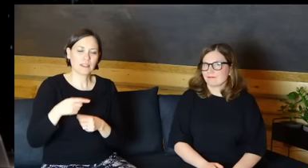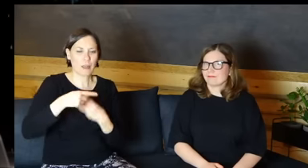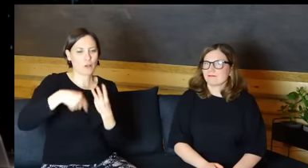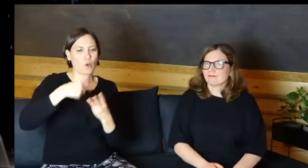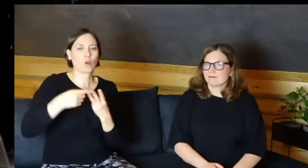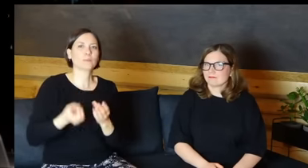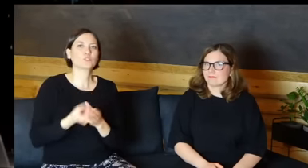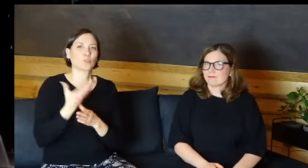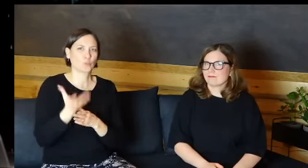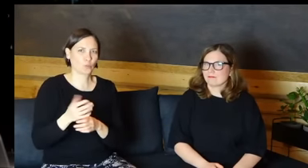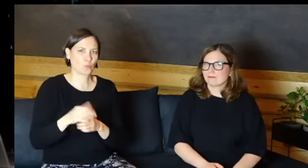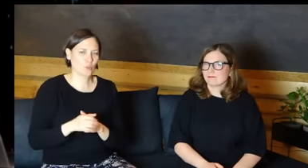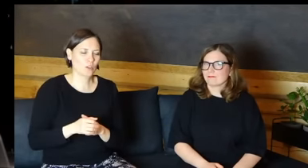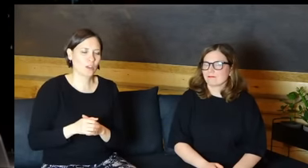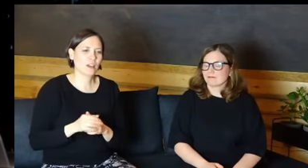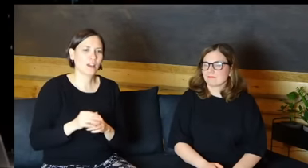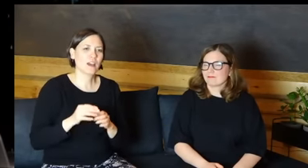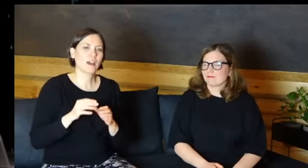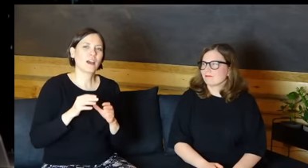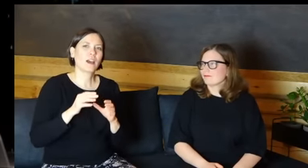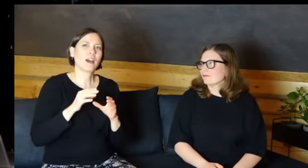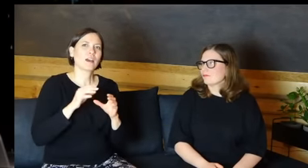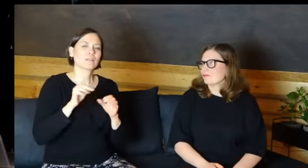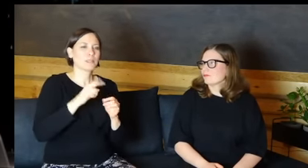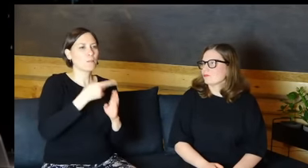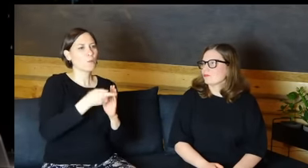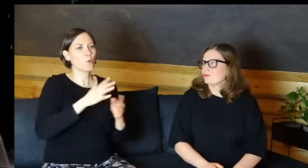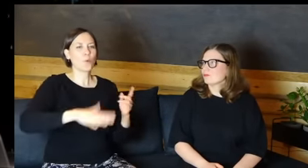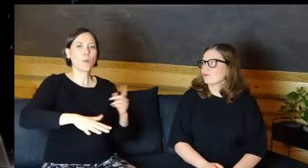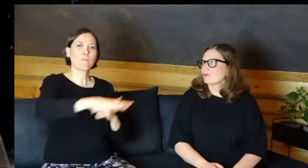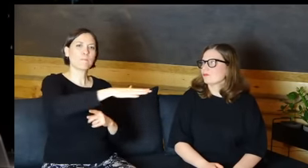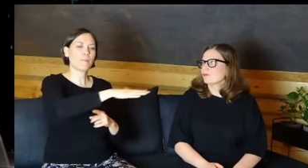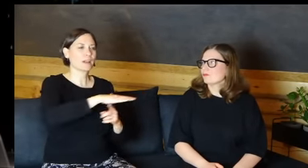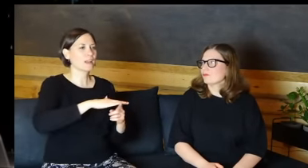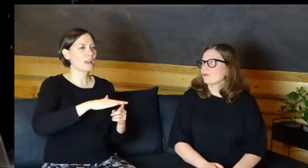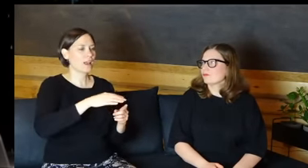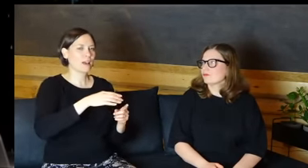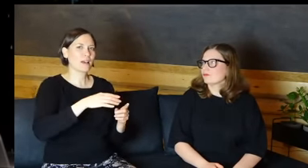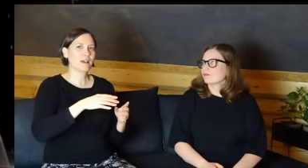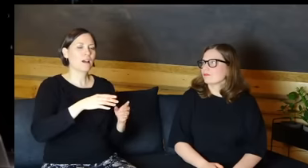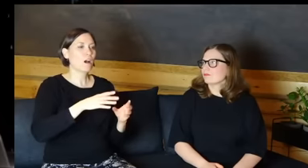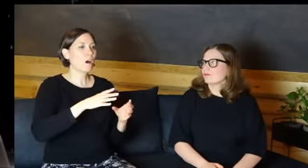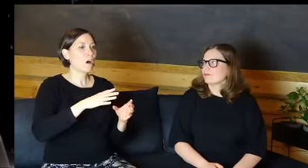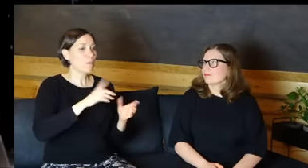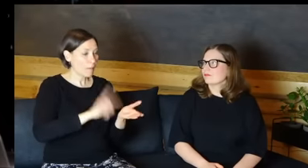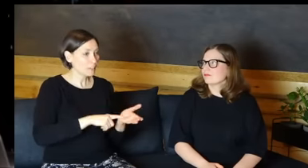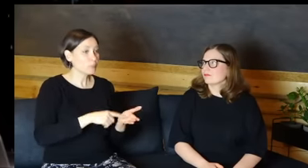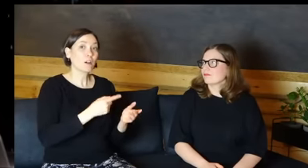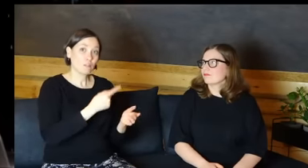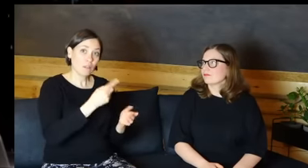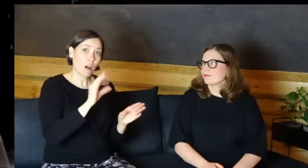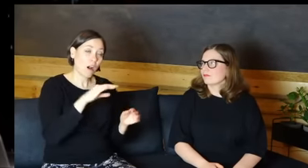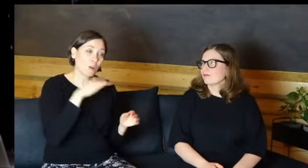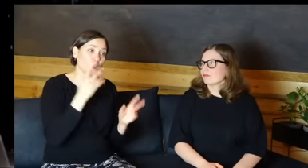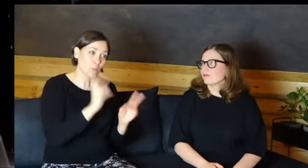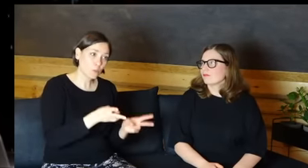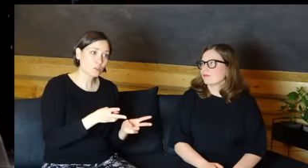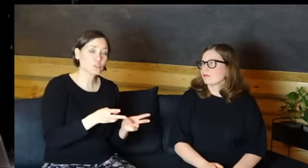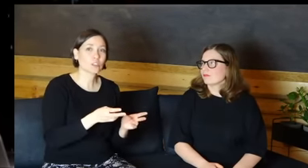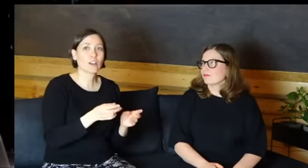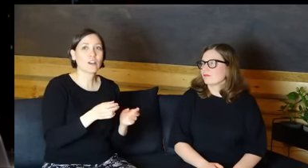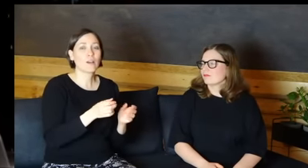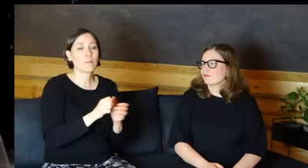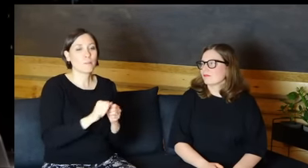että kaikki tämä muu tässä ympärillä, niin se on tämmöistä välttämätöntä pahaa. Monesti hauskaa sekin, mutta se